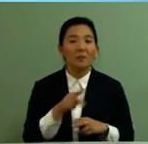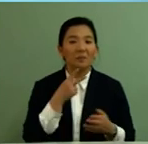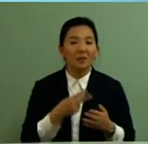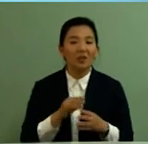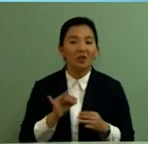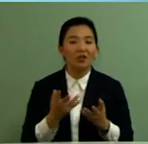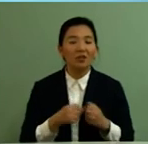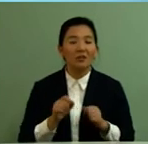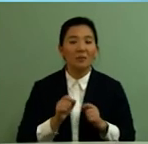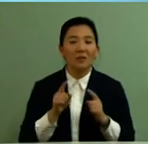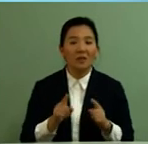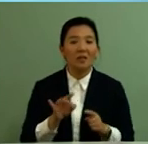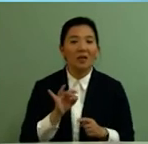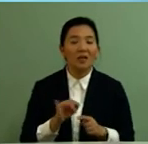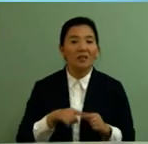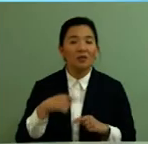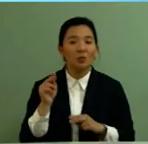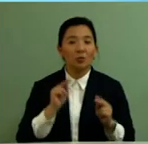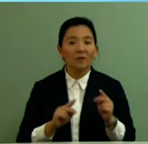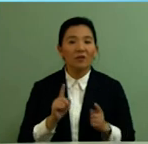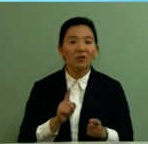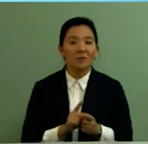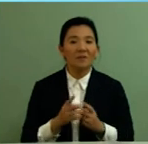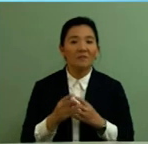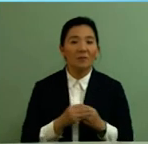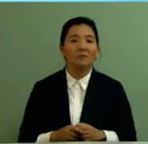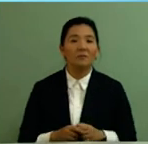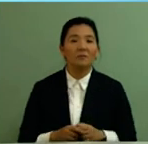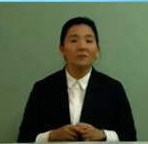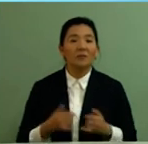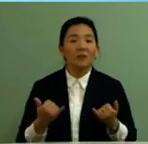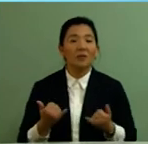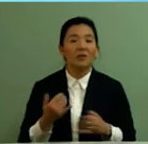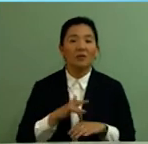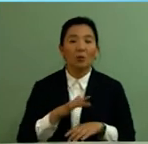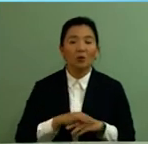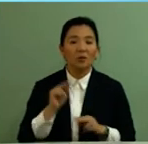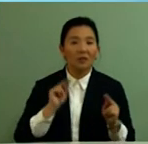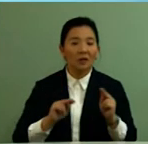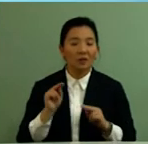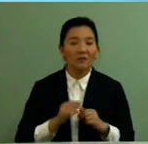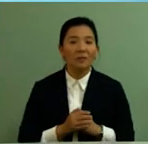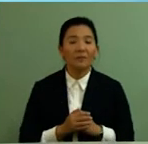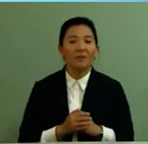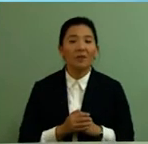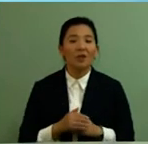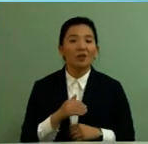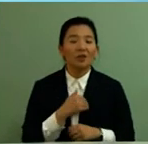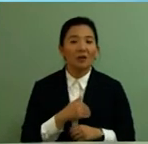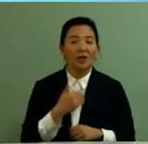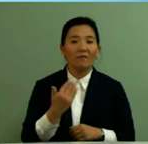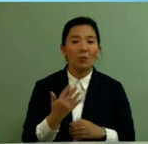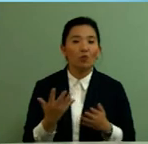решить самостоятельно. И мы на следующем уроке встречаемся с вами заново. На этом сегодня урок заканчиваем. Желаю